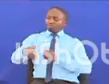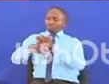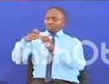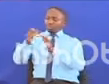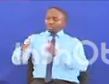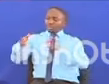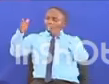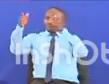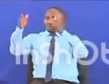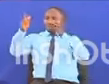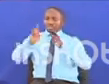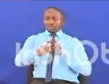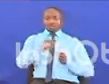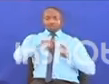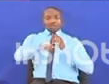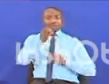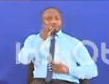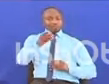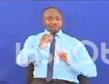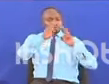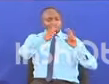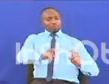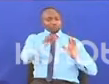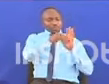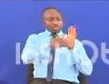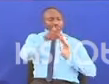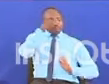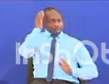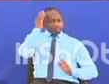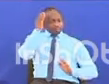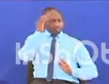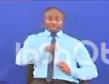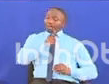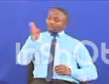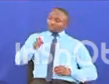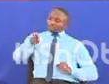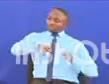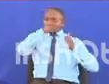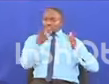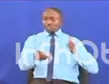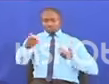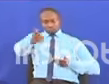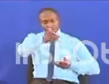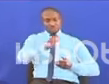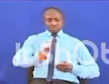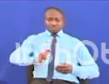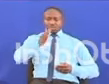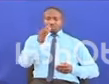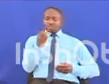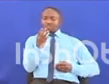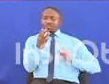kwenye taarifa ya CAG hapa, Mheshimiwa Spika, nianze halmashauri tu kushindwa kukusanya shilingi bilioni